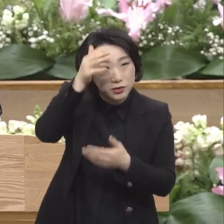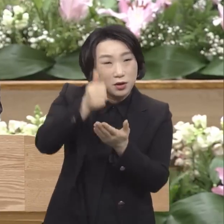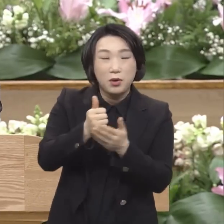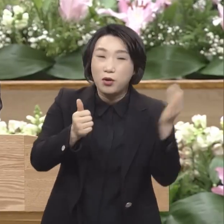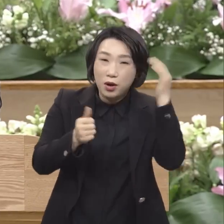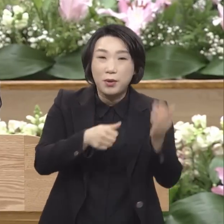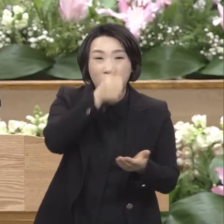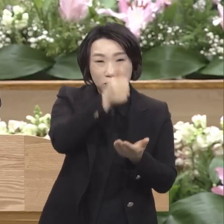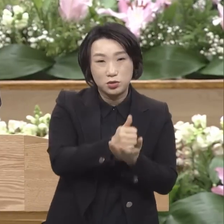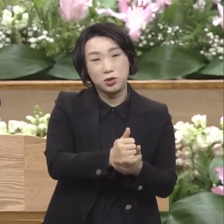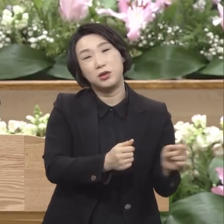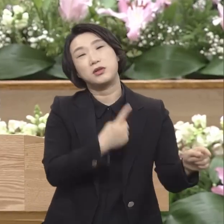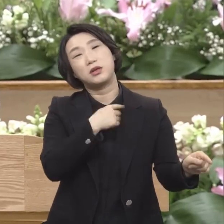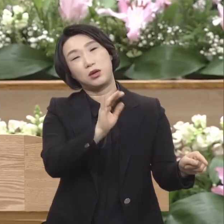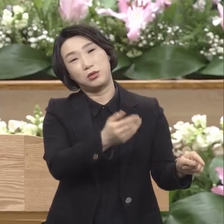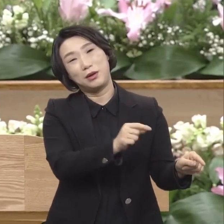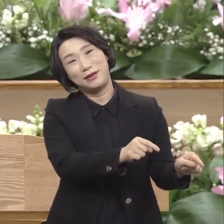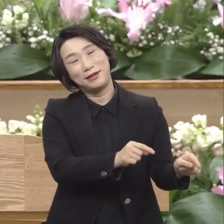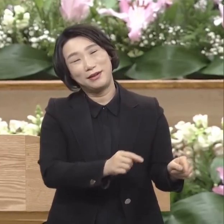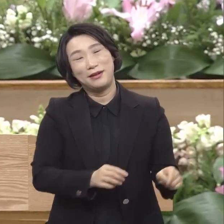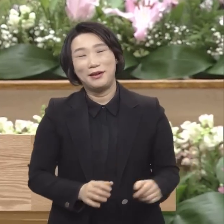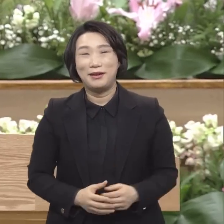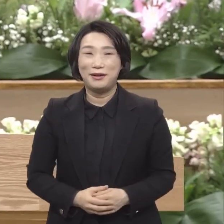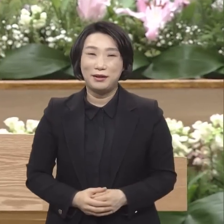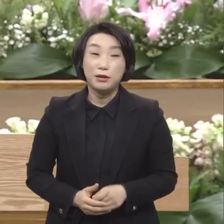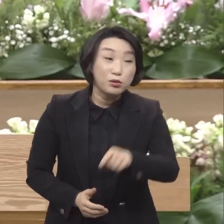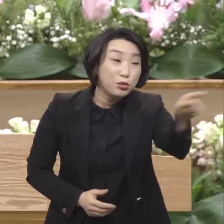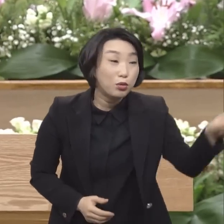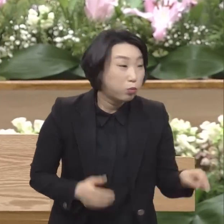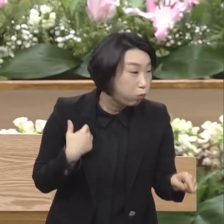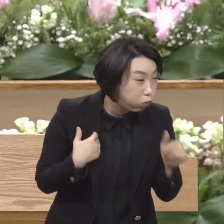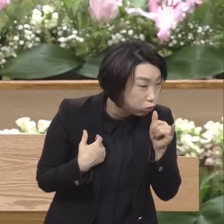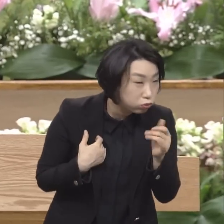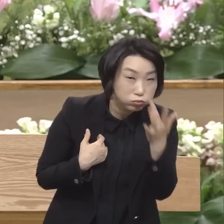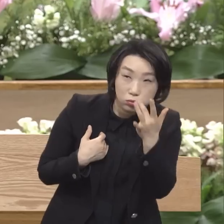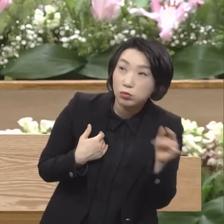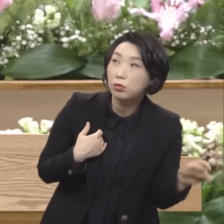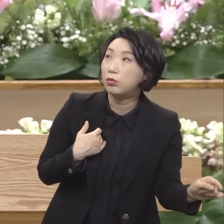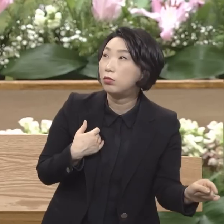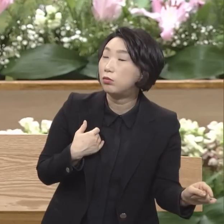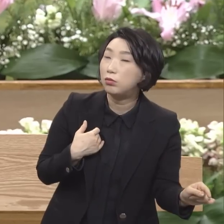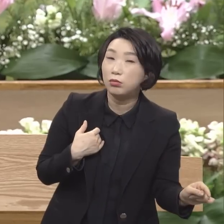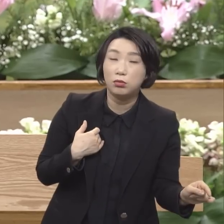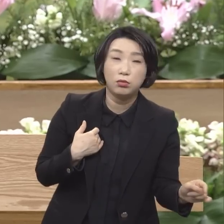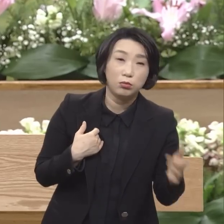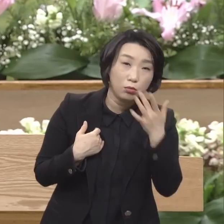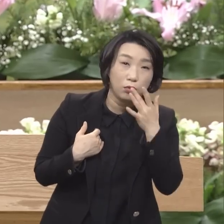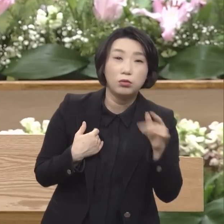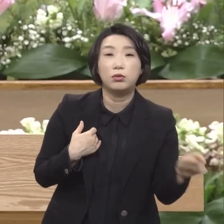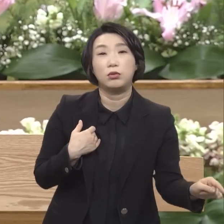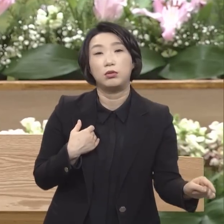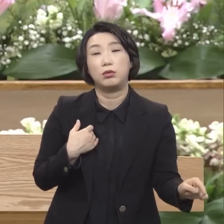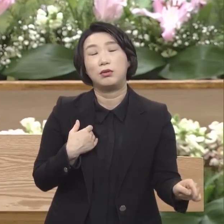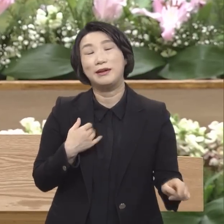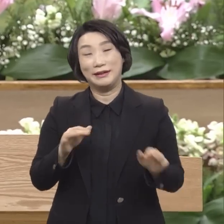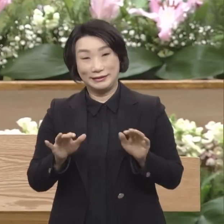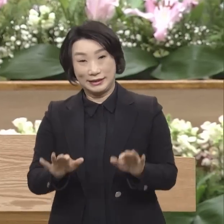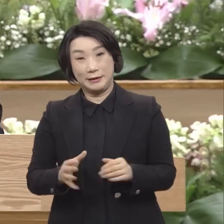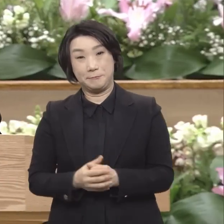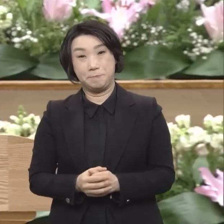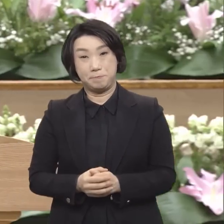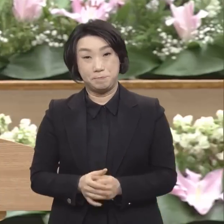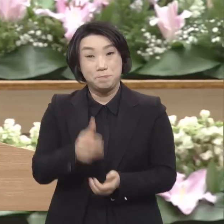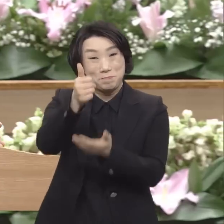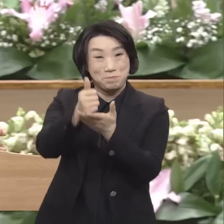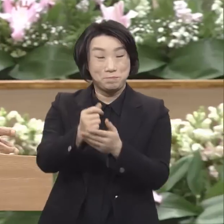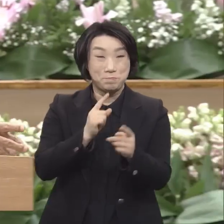성령의 해방죄를 저질렀는데 그 자체를 본인들이 몰라. 그 자체를. 자,